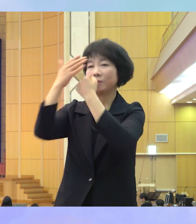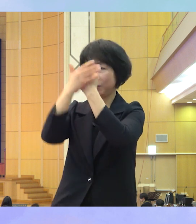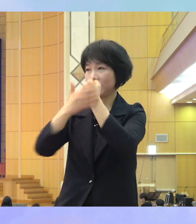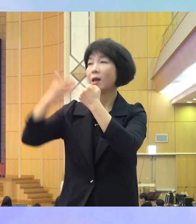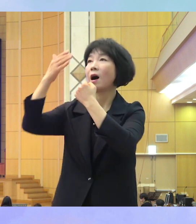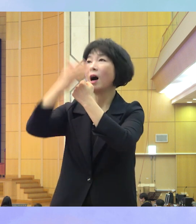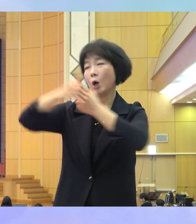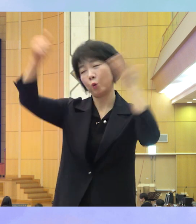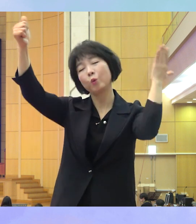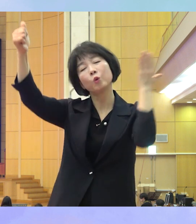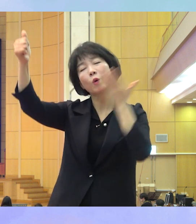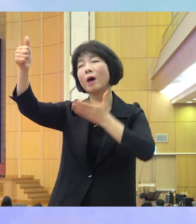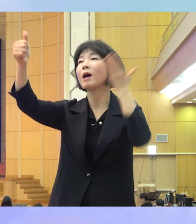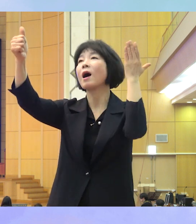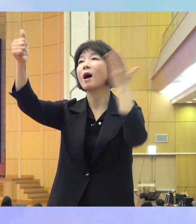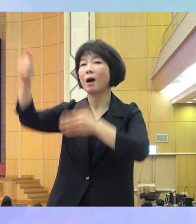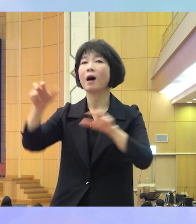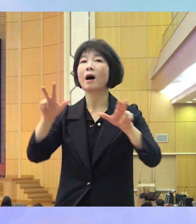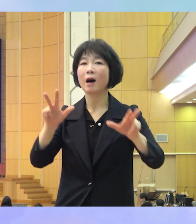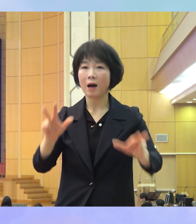은혜 구하라.